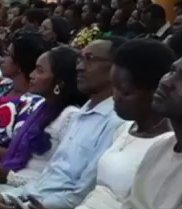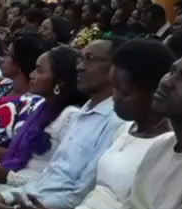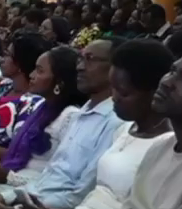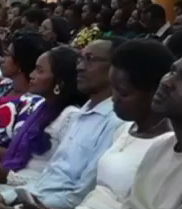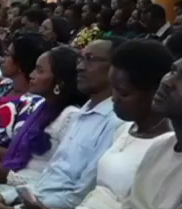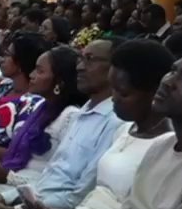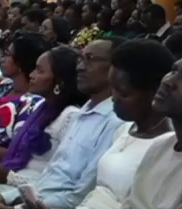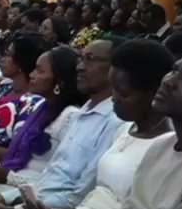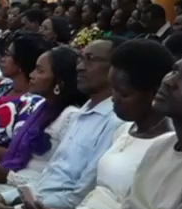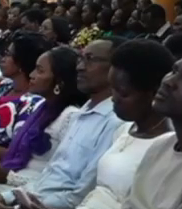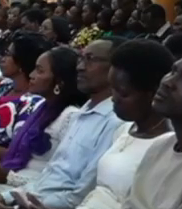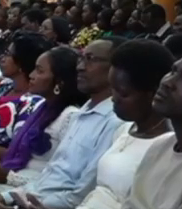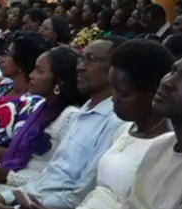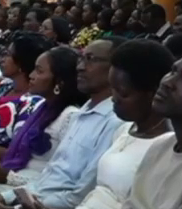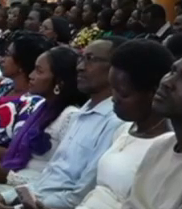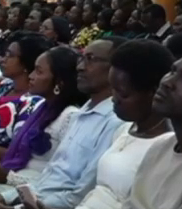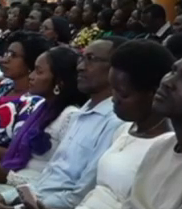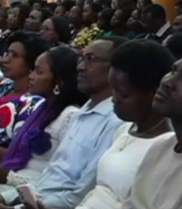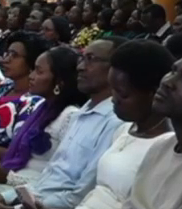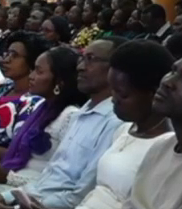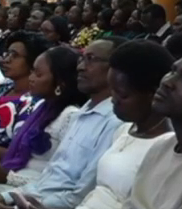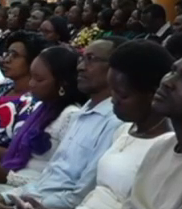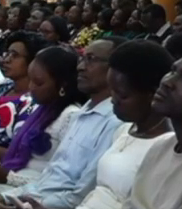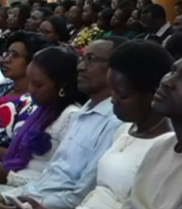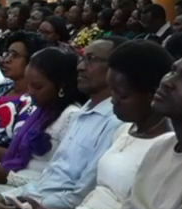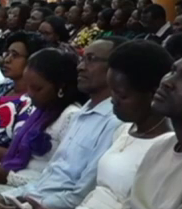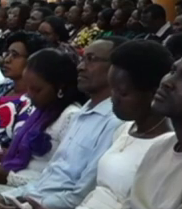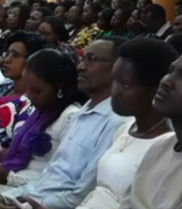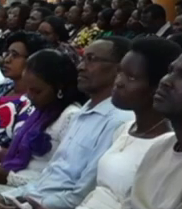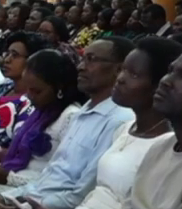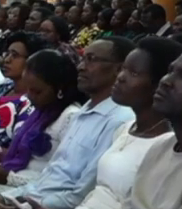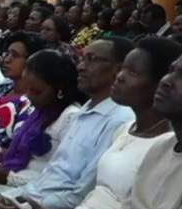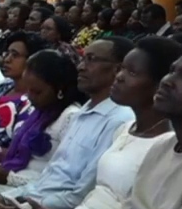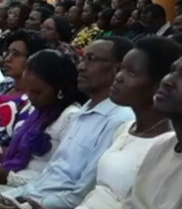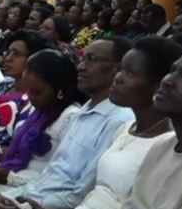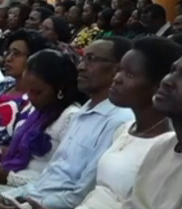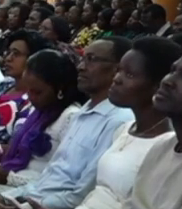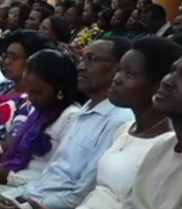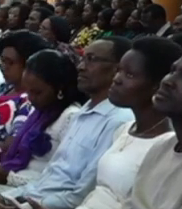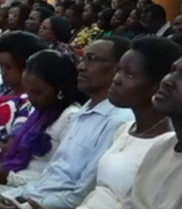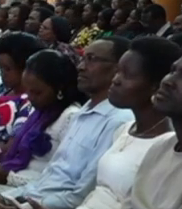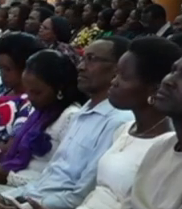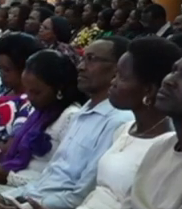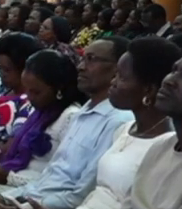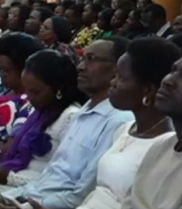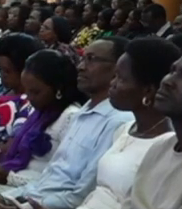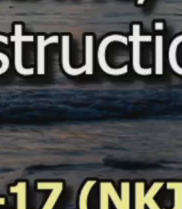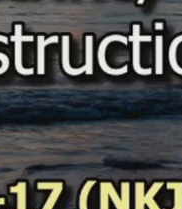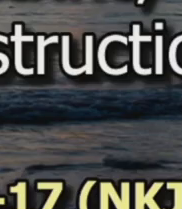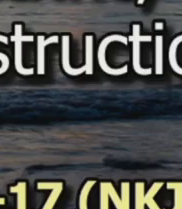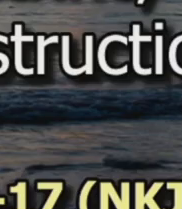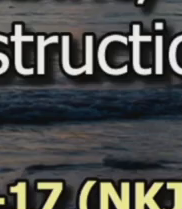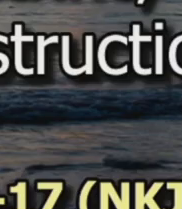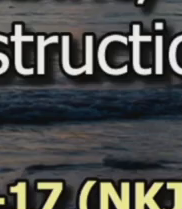The Lord will do that exactly. Mungu atafanya kile hakika. It is there for reproof. Iko pale kukuhakikishia.